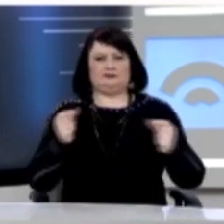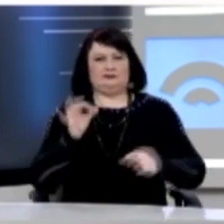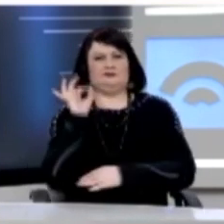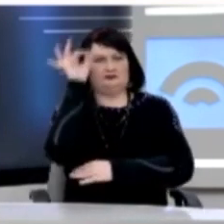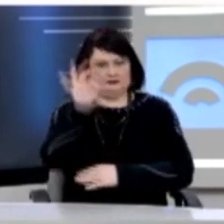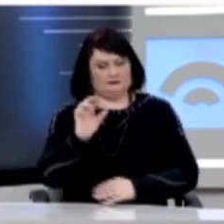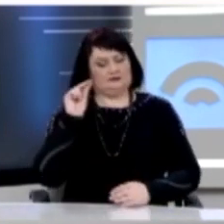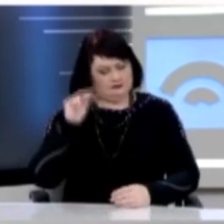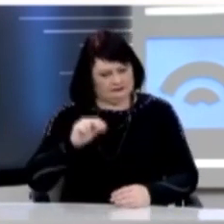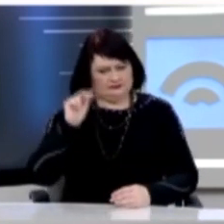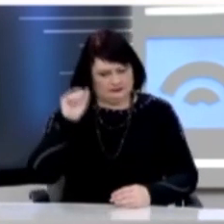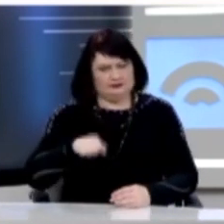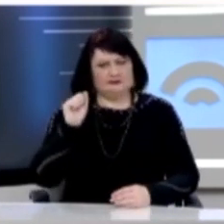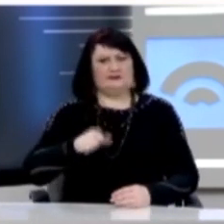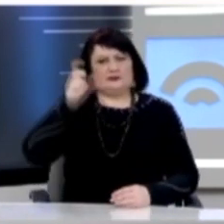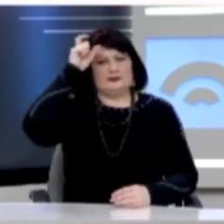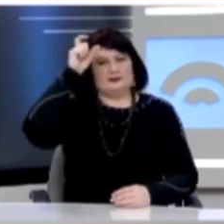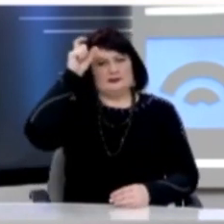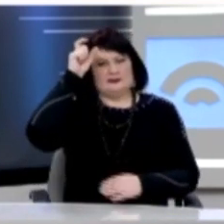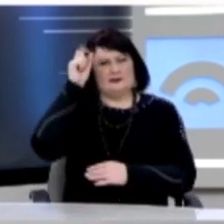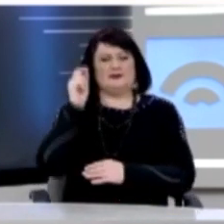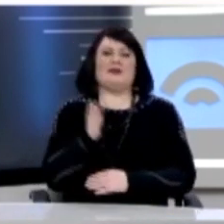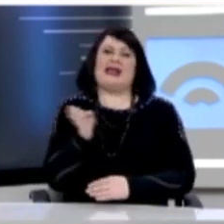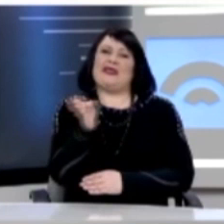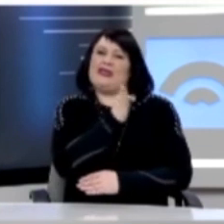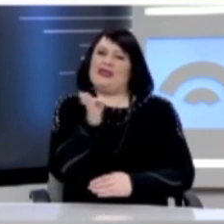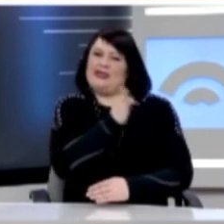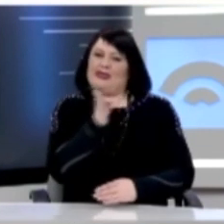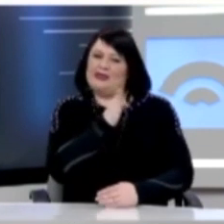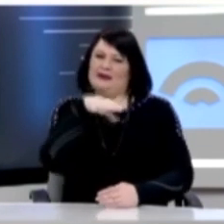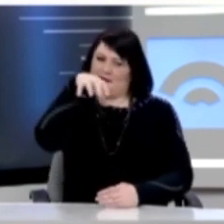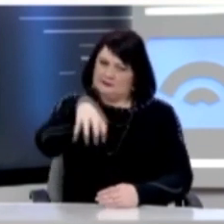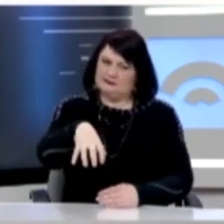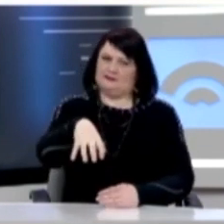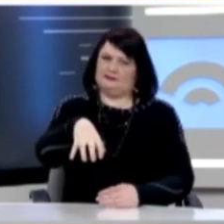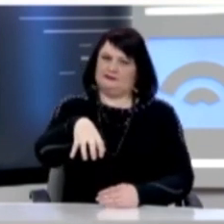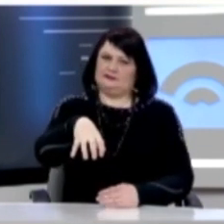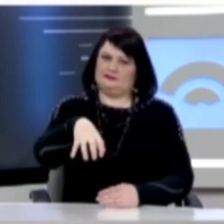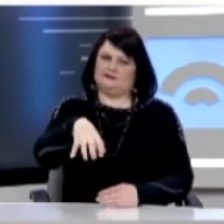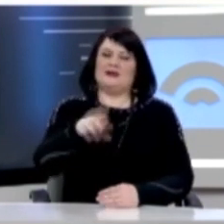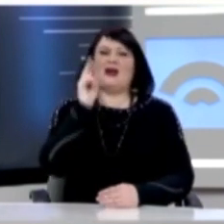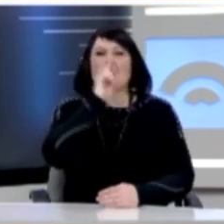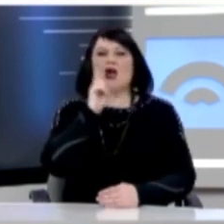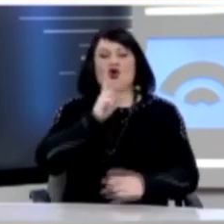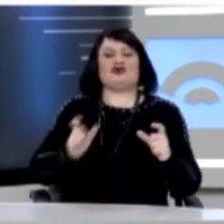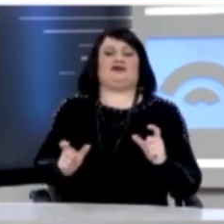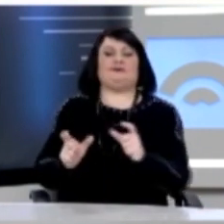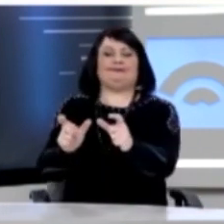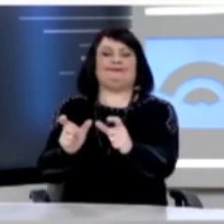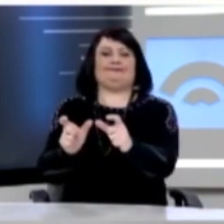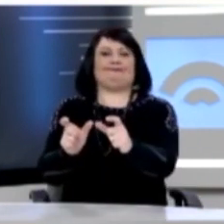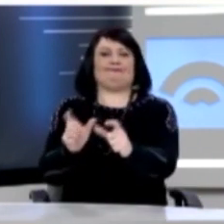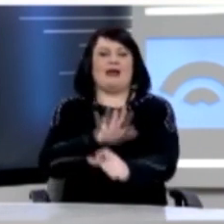για διατήρηση της Τουρκίας στο δυτικό στρατόπεδο και για ανάσχεση της ρώσικης επιρροής